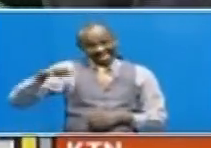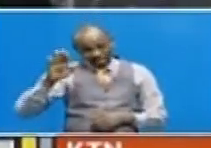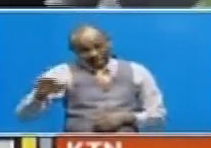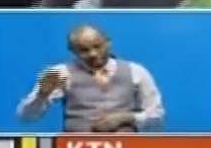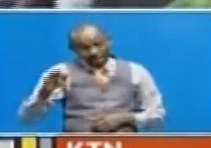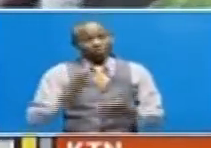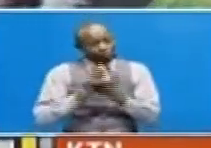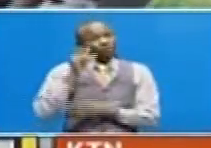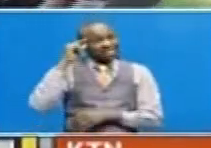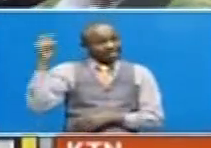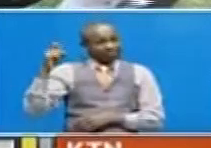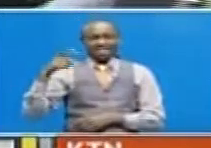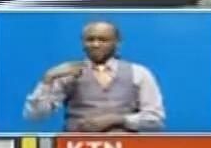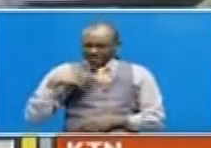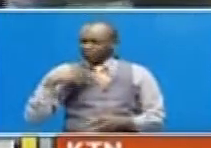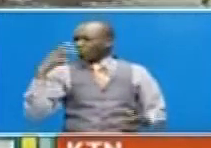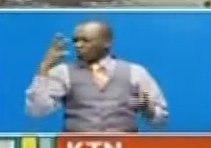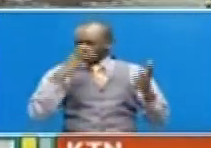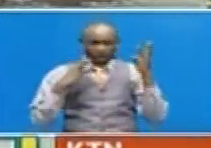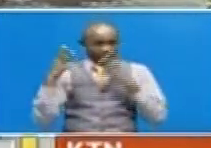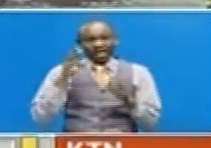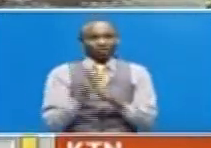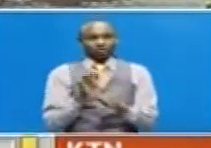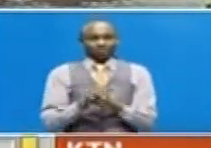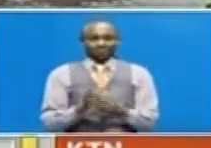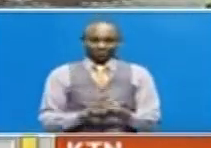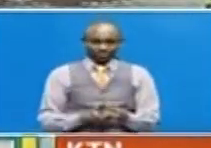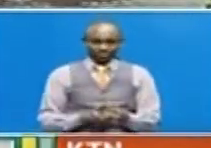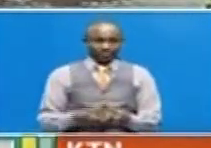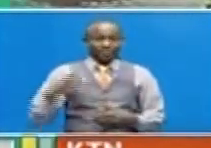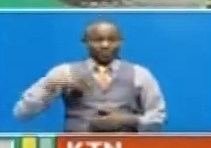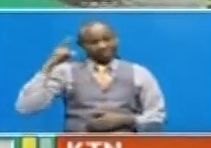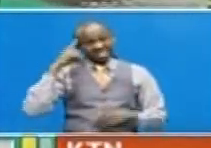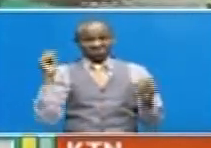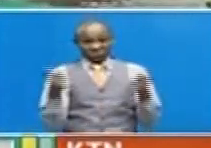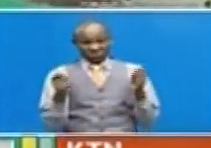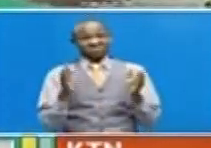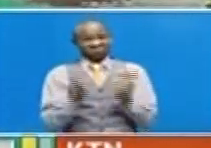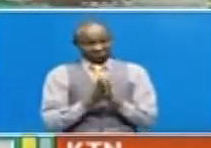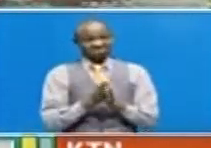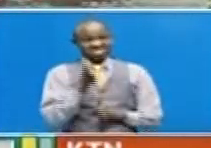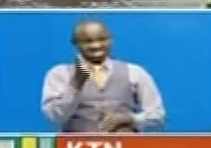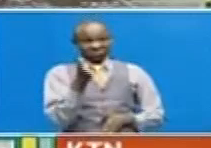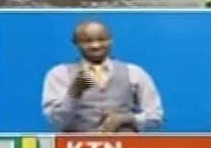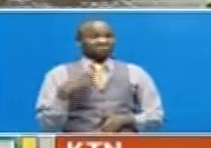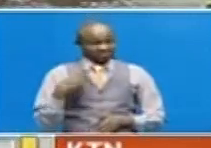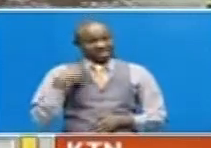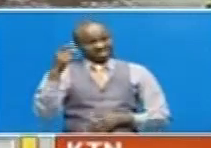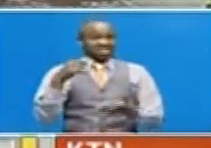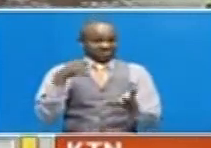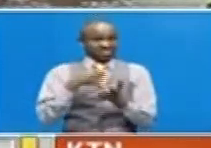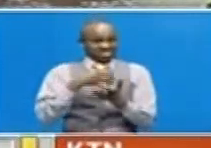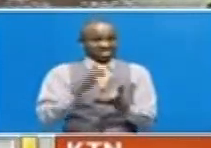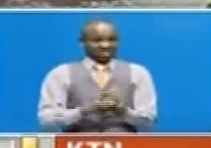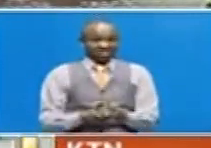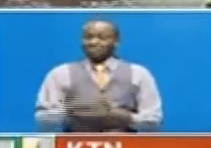ndotoni, wasiwasi ingalipo kijijini. Mazinga umbwe pamoja na uchawi yote yani kuzingatia,